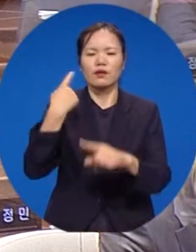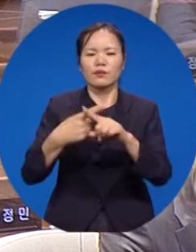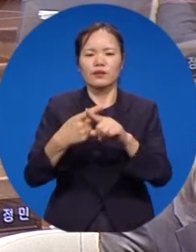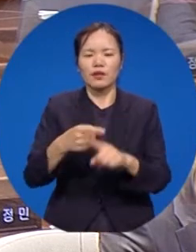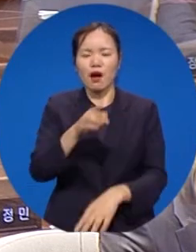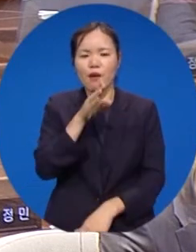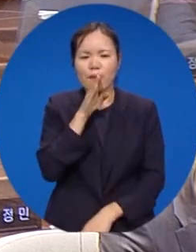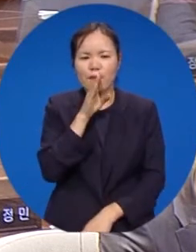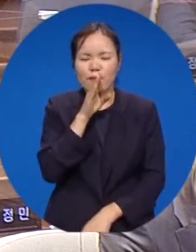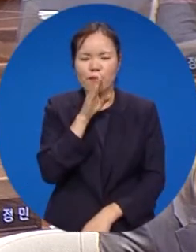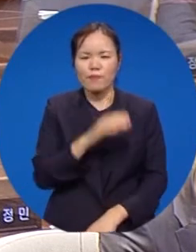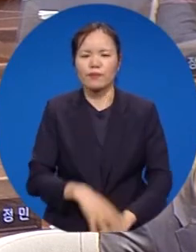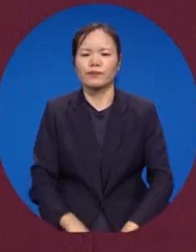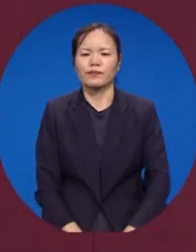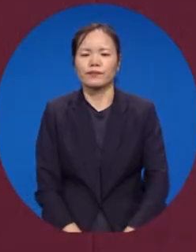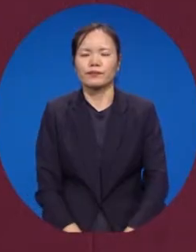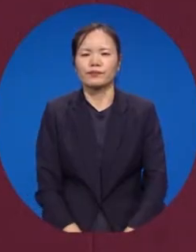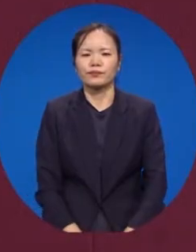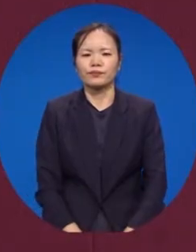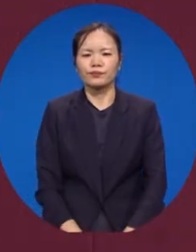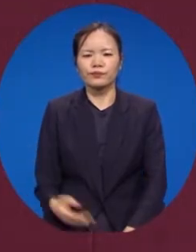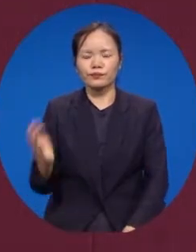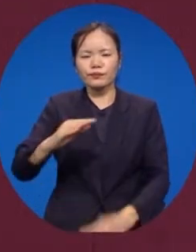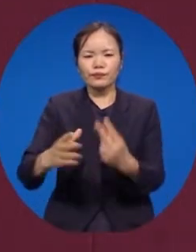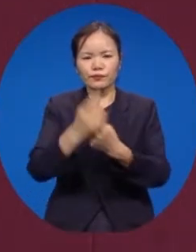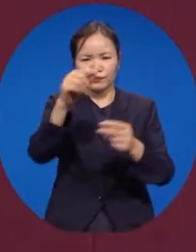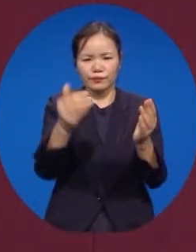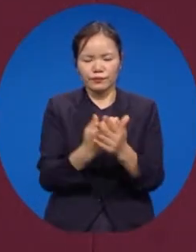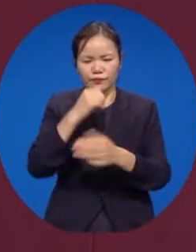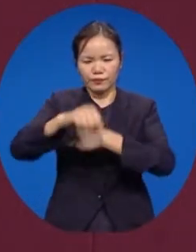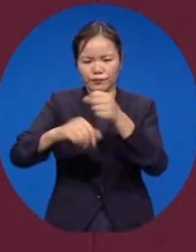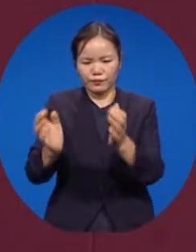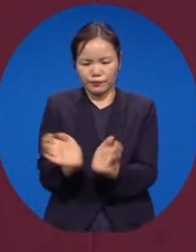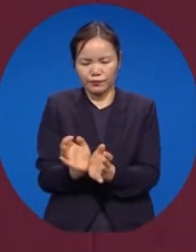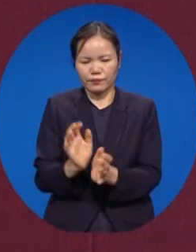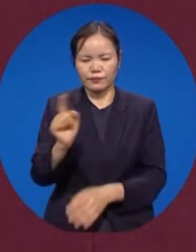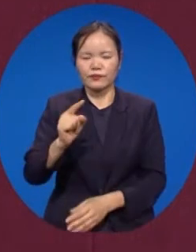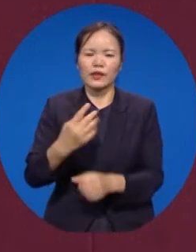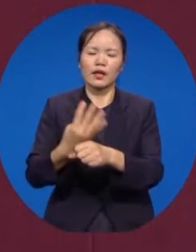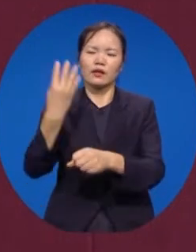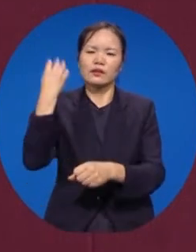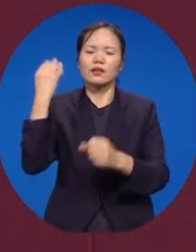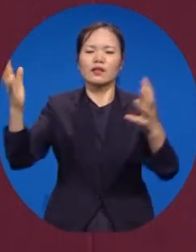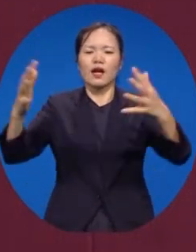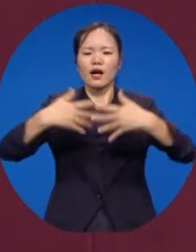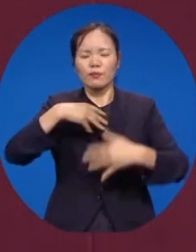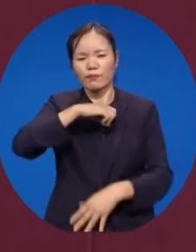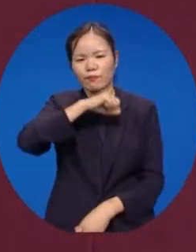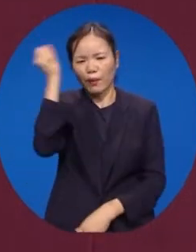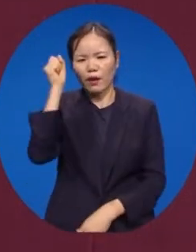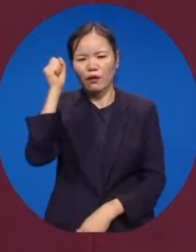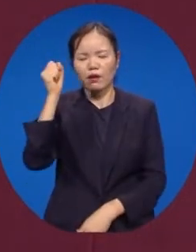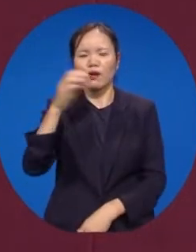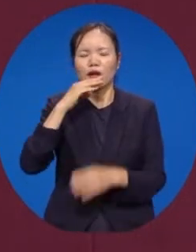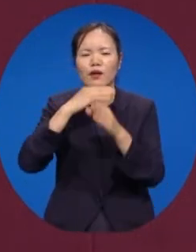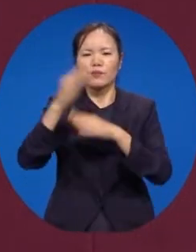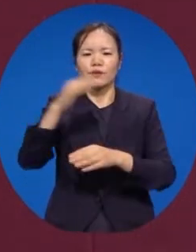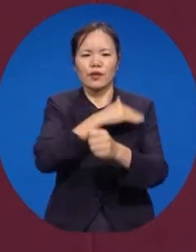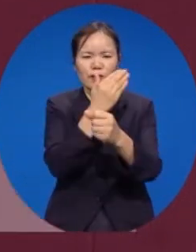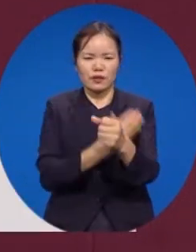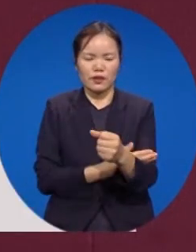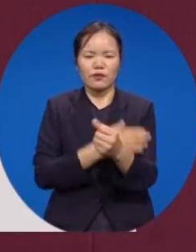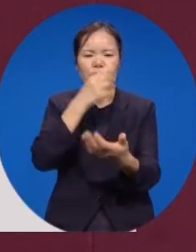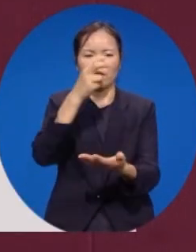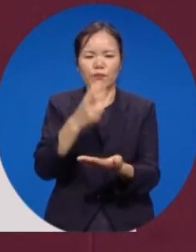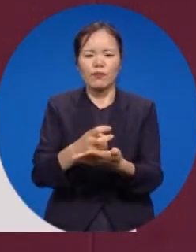옳으신 말씀입니다. 그런데 통일부와 민주당은 4년 전 합의 통과된 북한인권법에